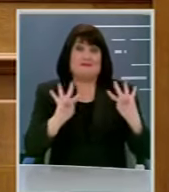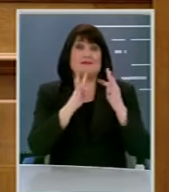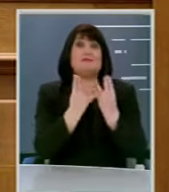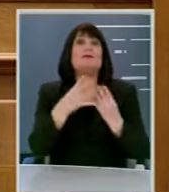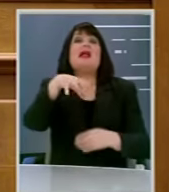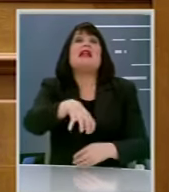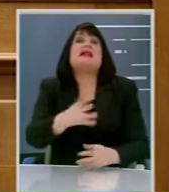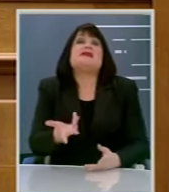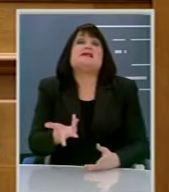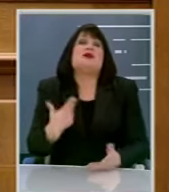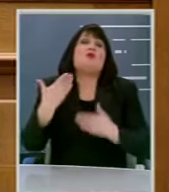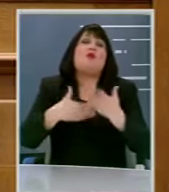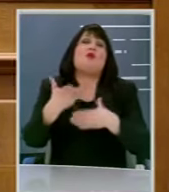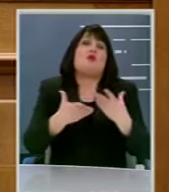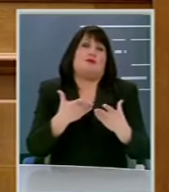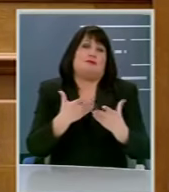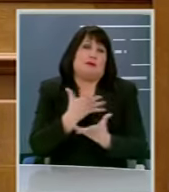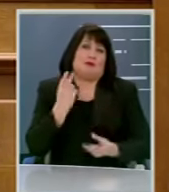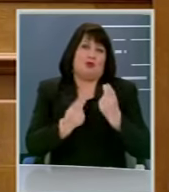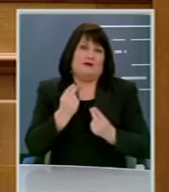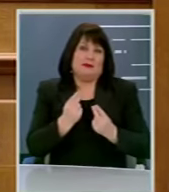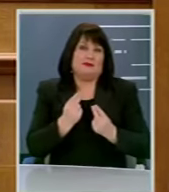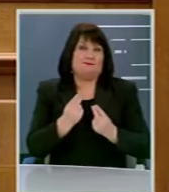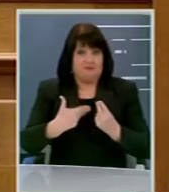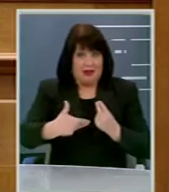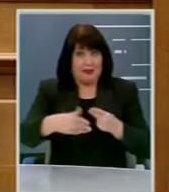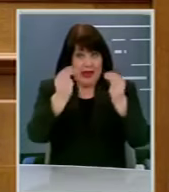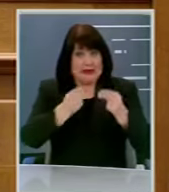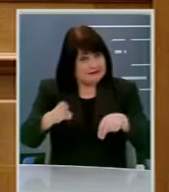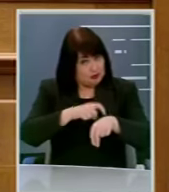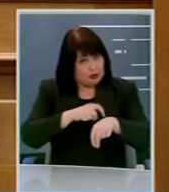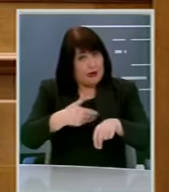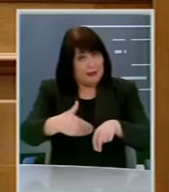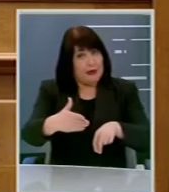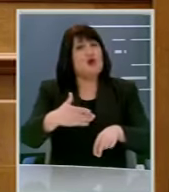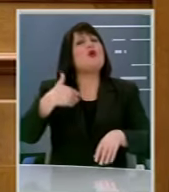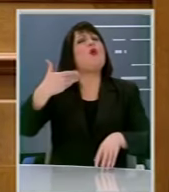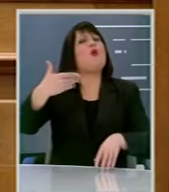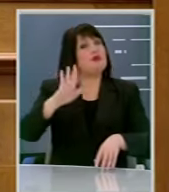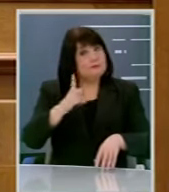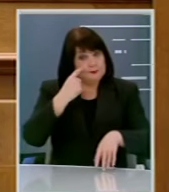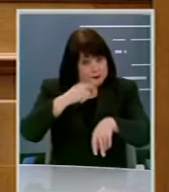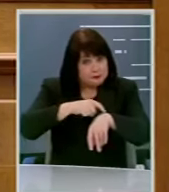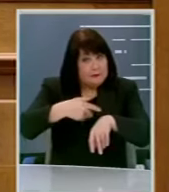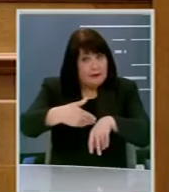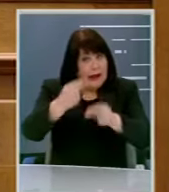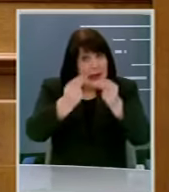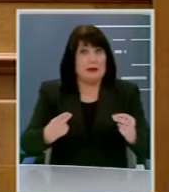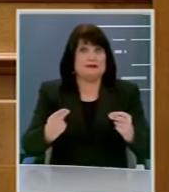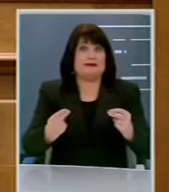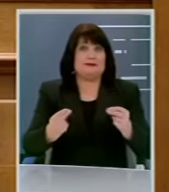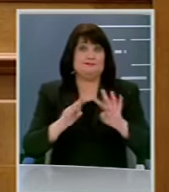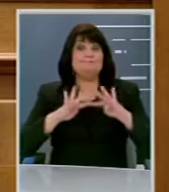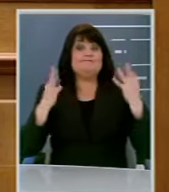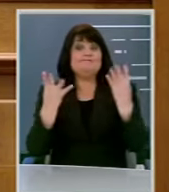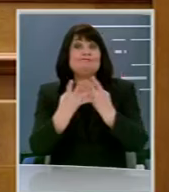δεκαετίες. Αλλά είμαστε σε ένα πάρα πολύ καλό δρόμο να το λύσουμε τώρα. Όχι να το λύσουμε κάποτε. Γιατί είναι ένα πρόβλημα που δεν έχει,